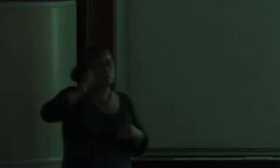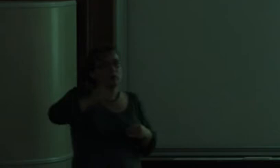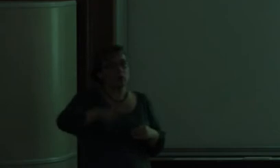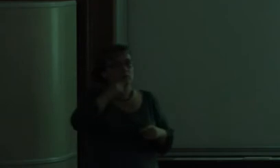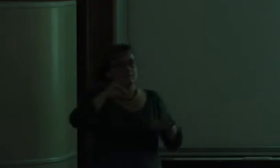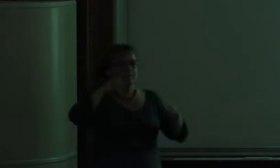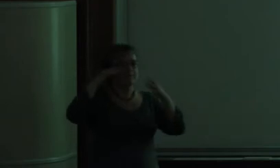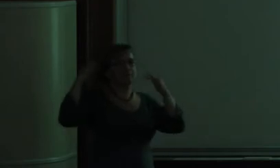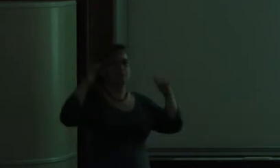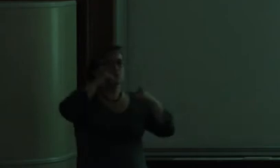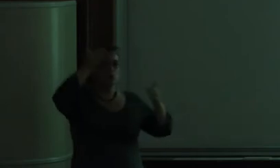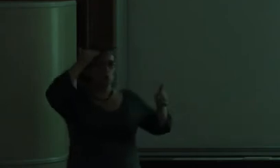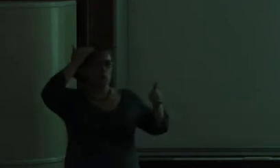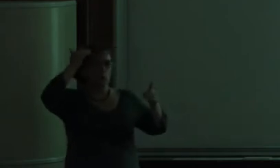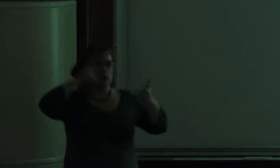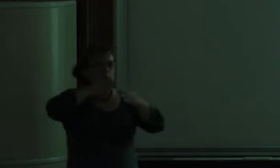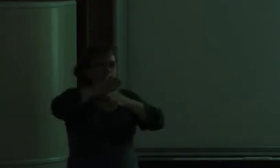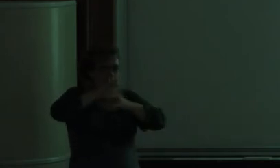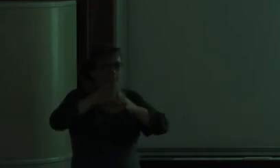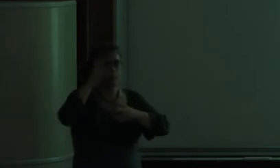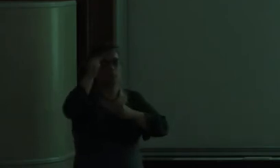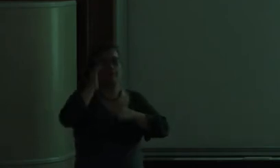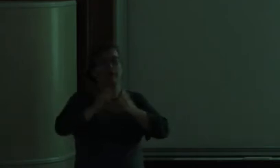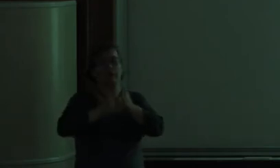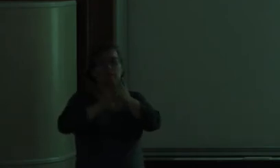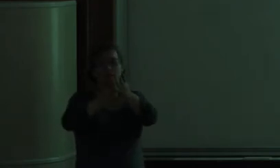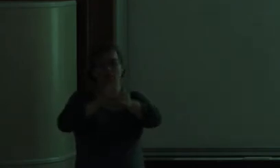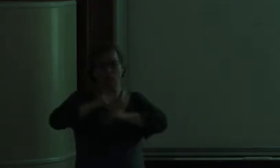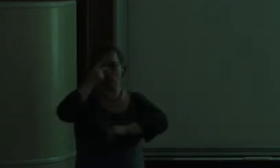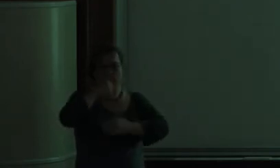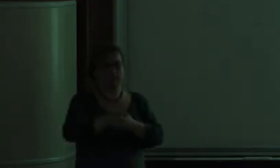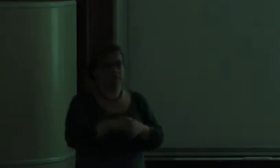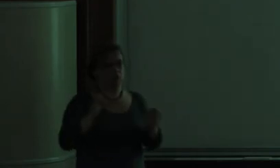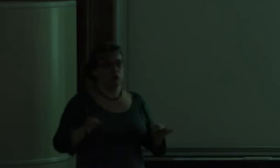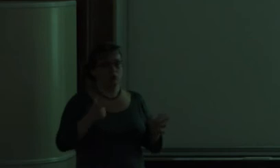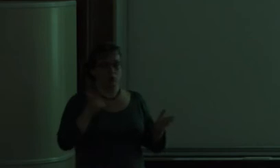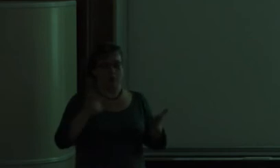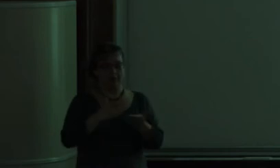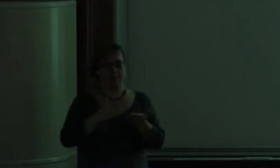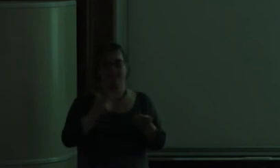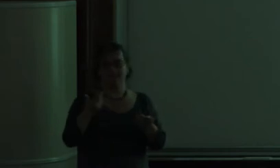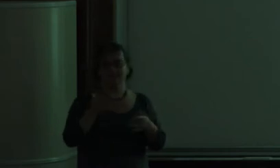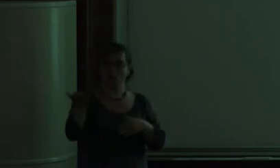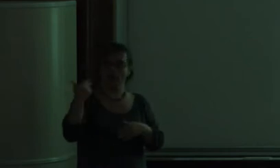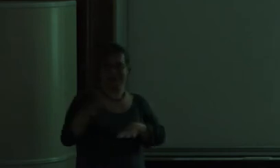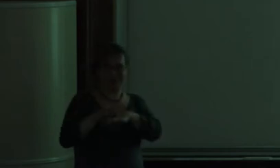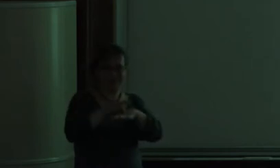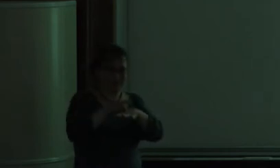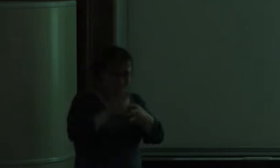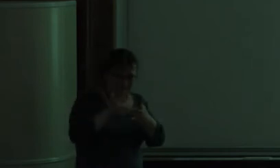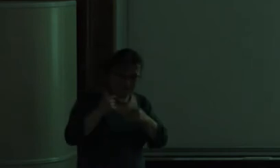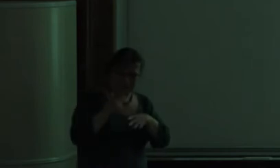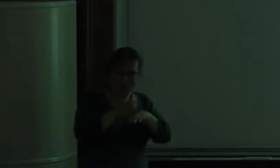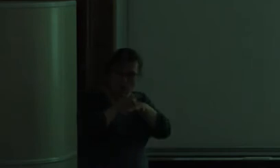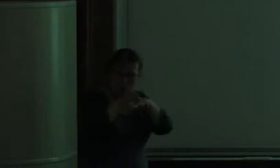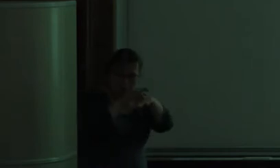de vous chauffer un petit peu à cette notion d'itérabilité. Mais il y a un sujet, hein, et je veux arriver quelque part, je ne vous essaye pas juste de vous brosser avec la